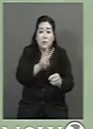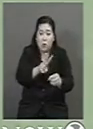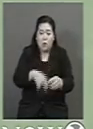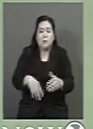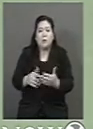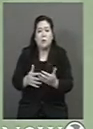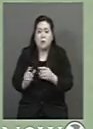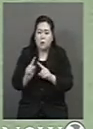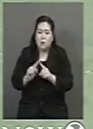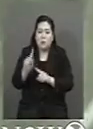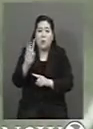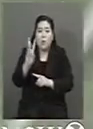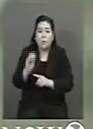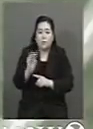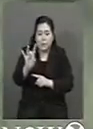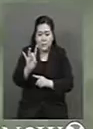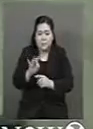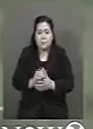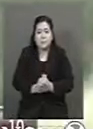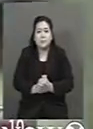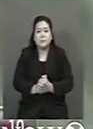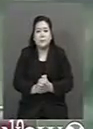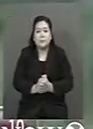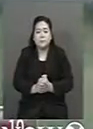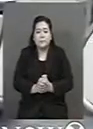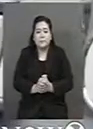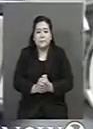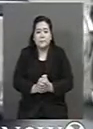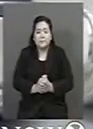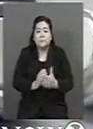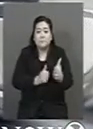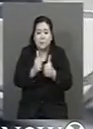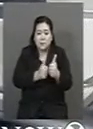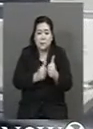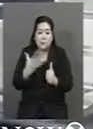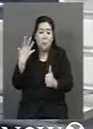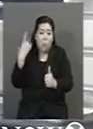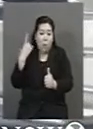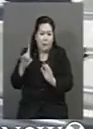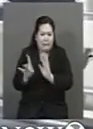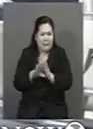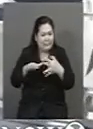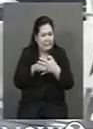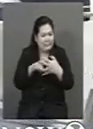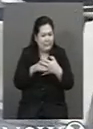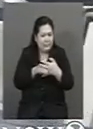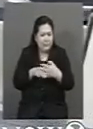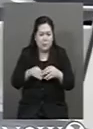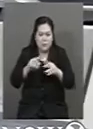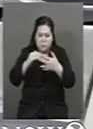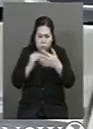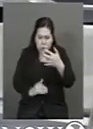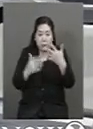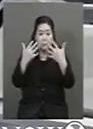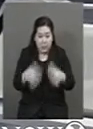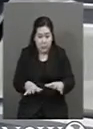228อันดับ68ครับตอนนี้ก็ผ่านการแข่งขันวันสุดท้ายไปแล้วครึ่งทางนะครับ9หลุมปรากฏว่าโปรเมนั้นตอน